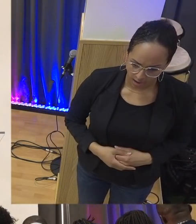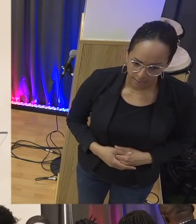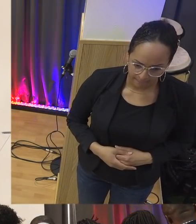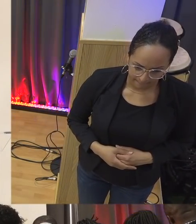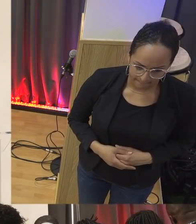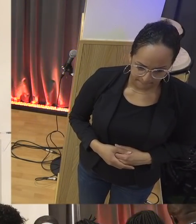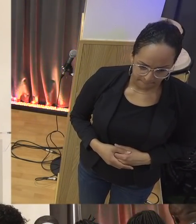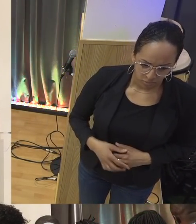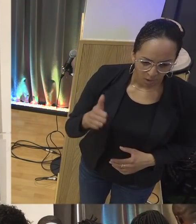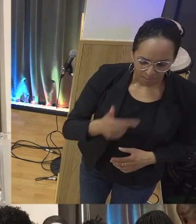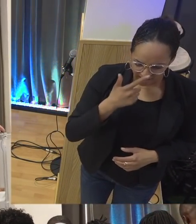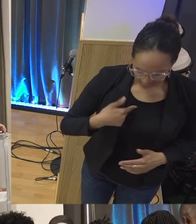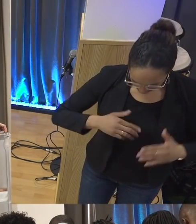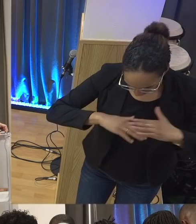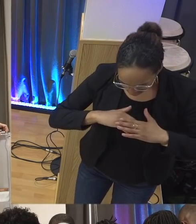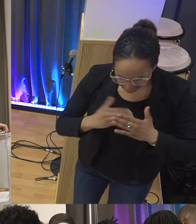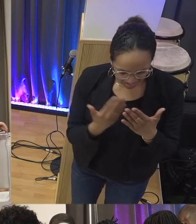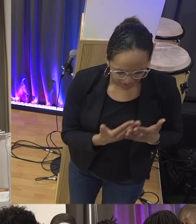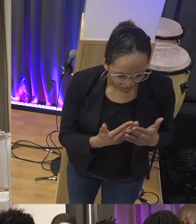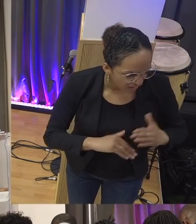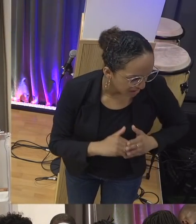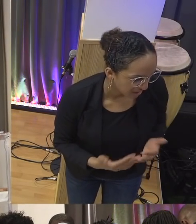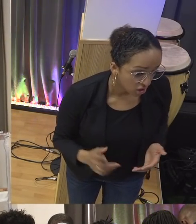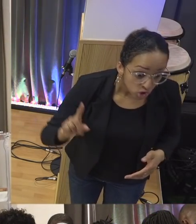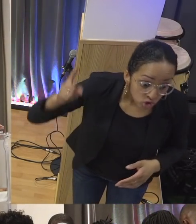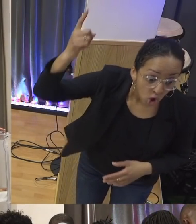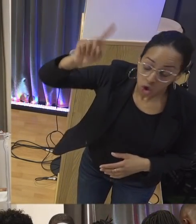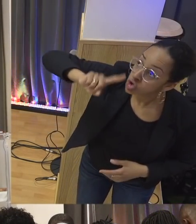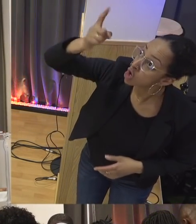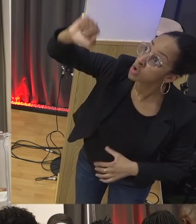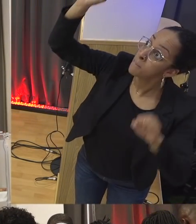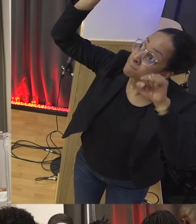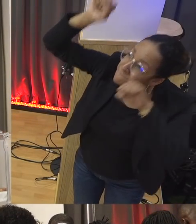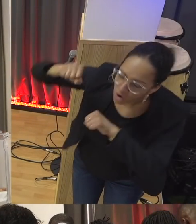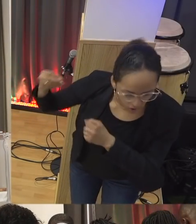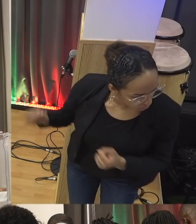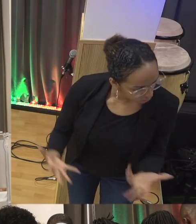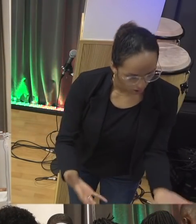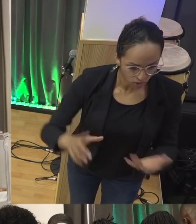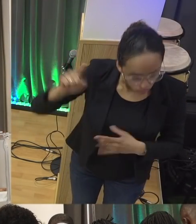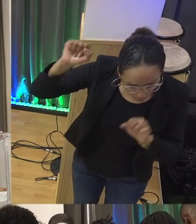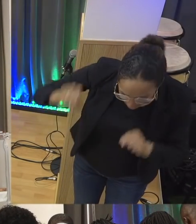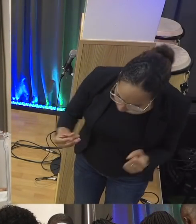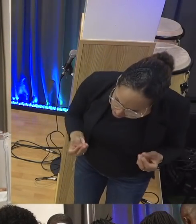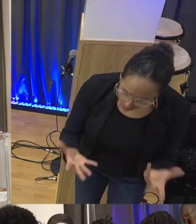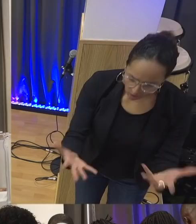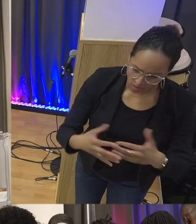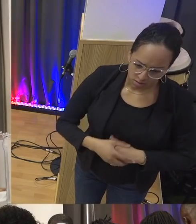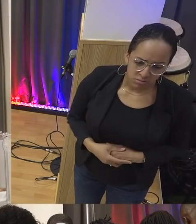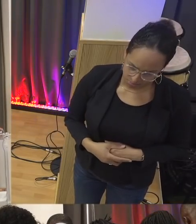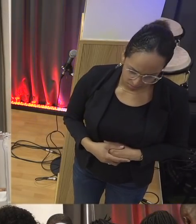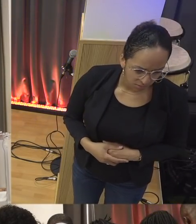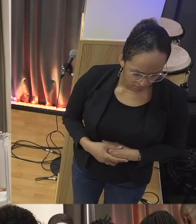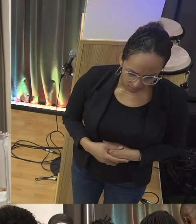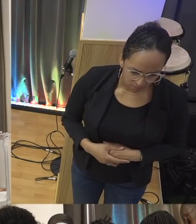Même si tu penses que tu n'as pas les capacités dans tes études, Dieu, il est capable. Il est capable. Il